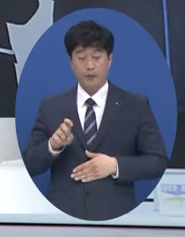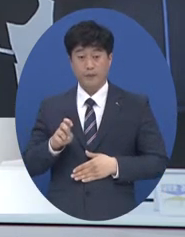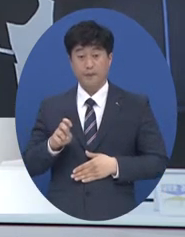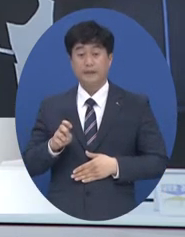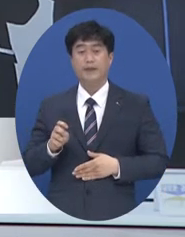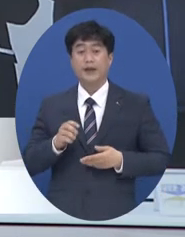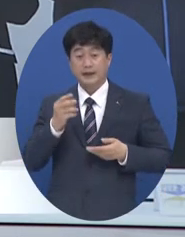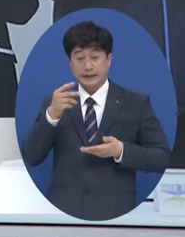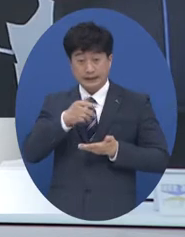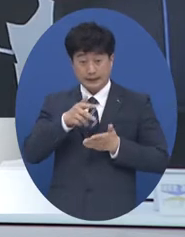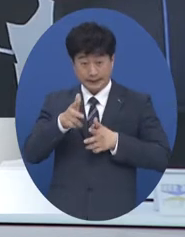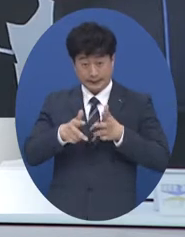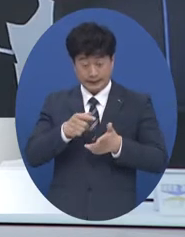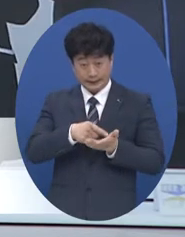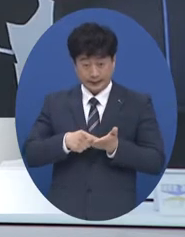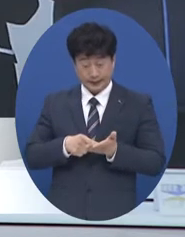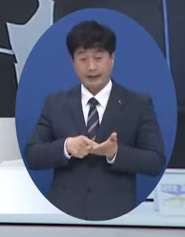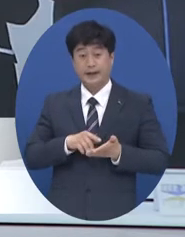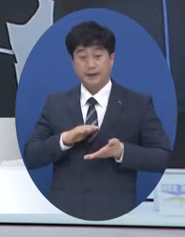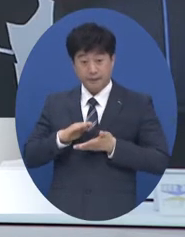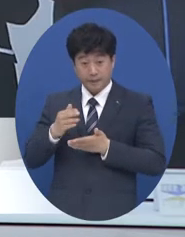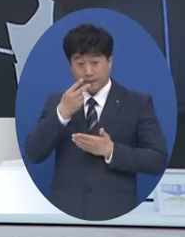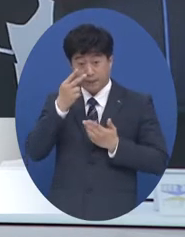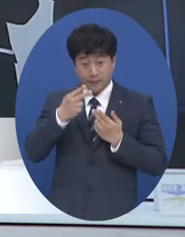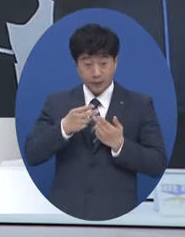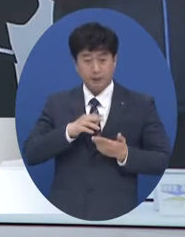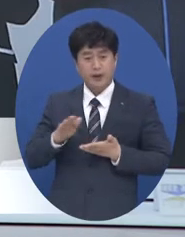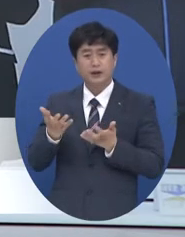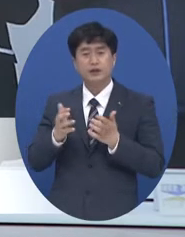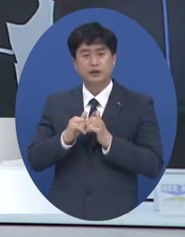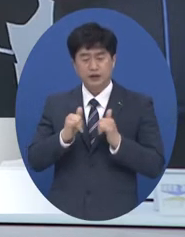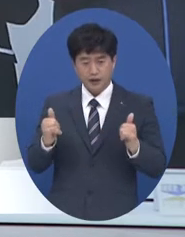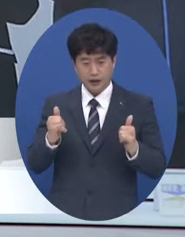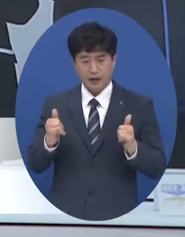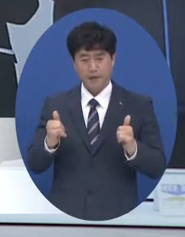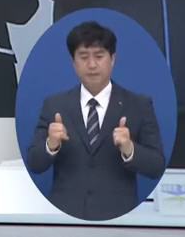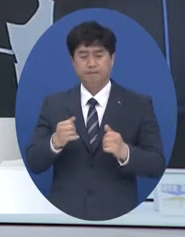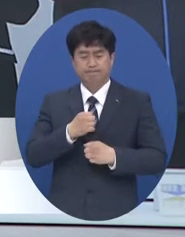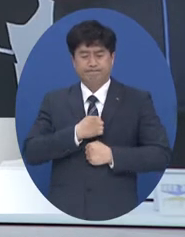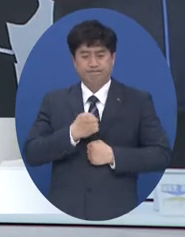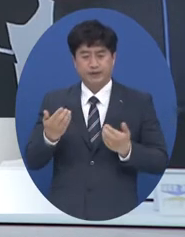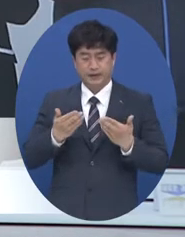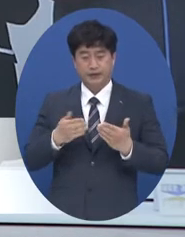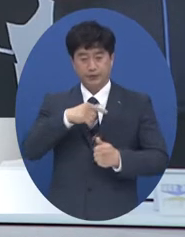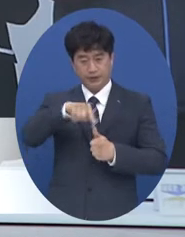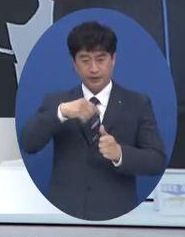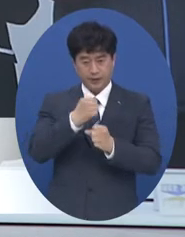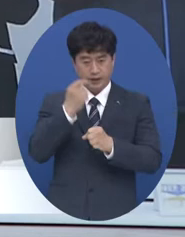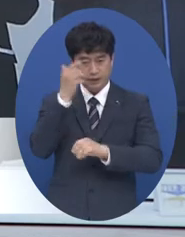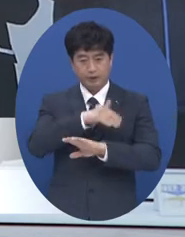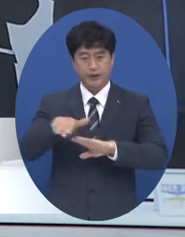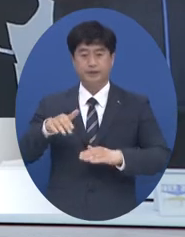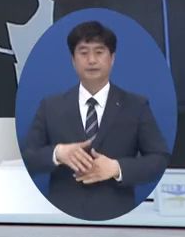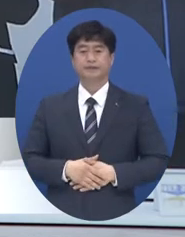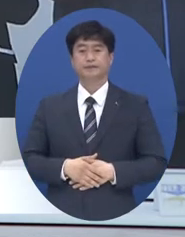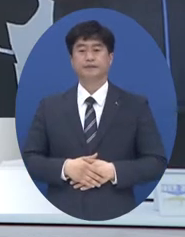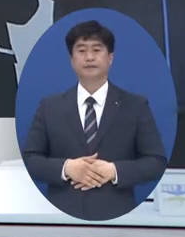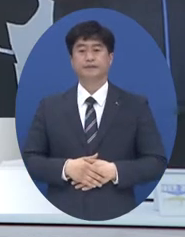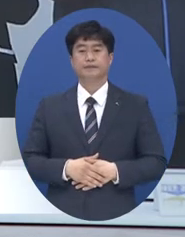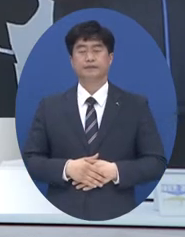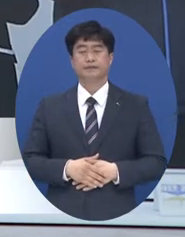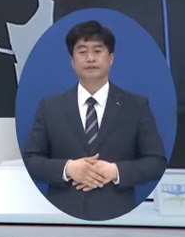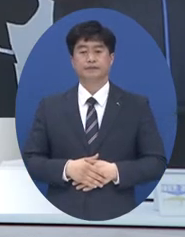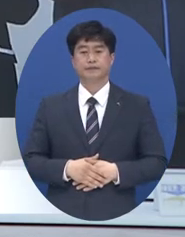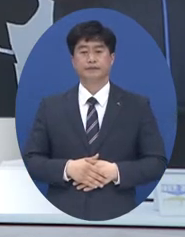사업 업무 협약을 체결해 배달 노동자들이 안전하게 일할 수 있는 환경을 만들어 나가겠다는 구상입니다. 구영수 기자가 현장